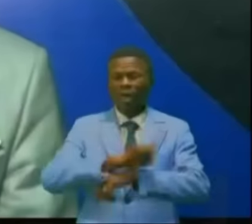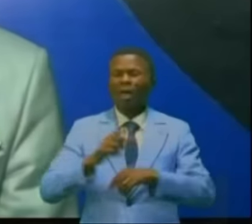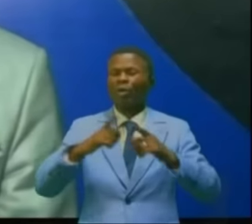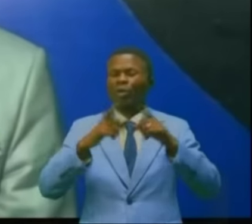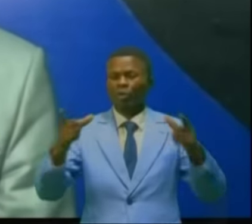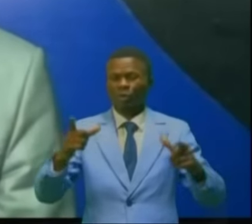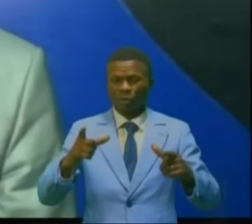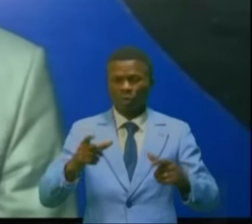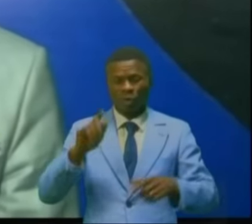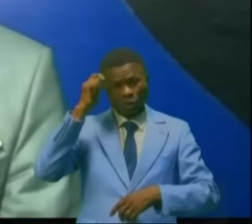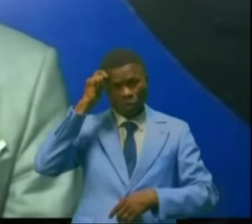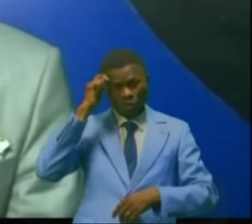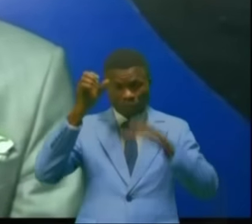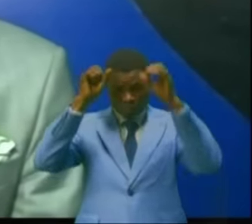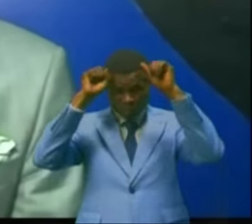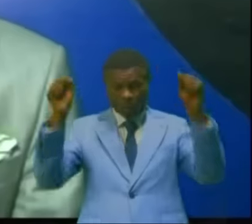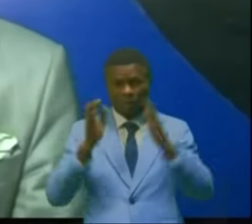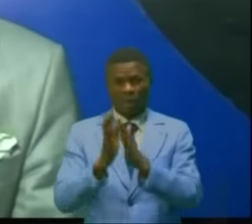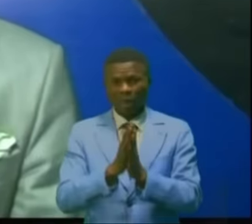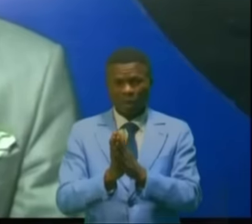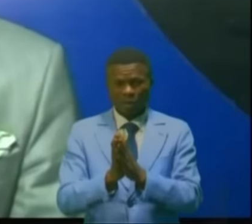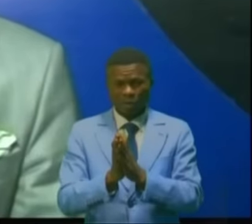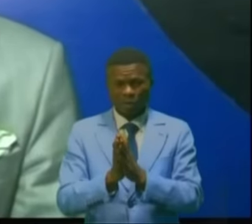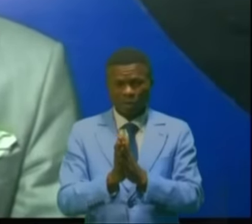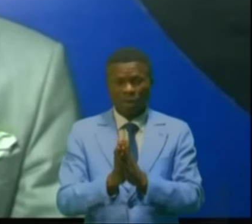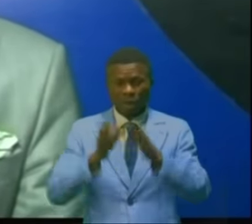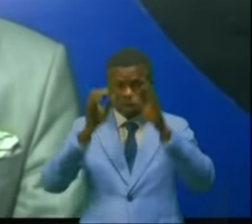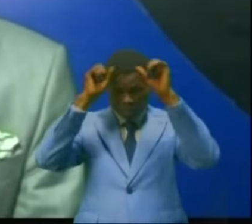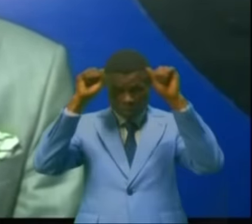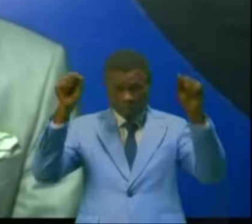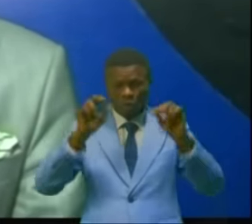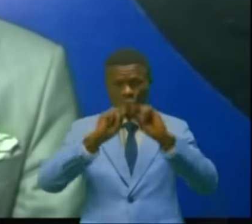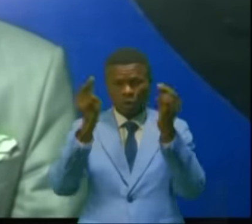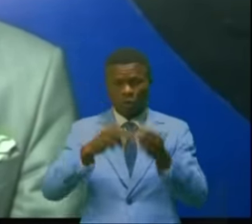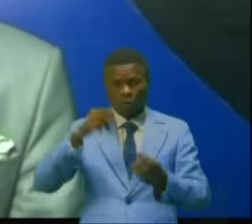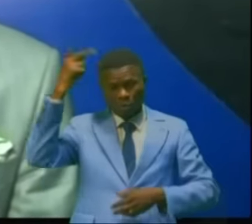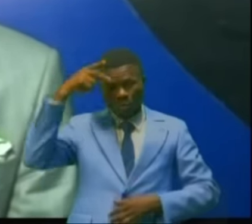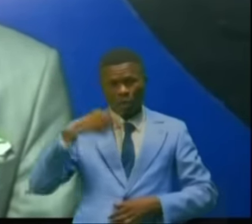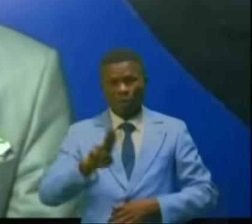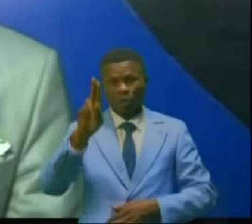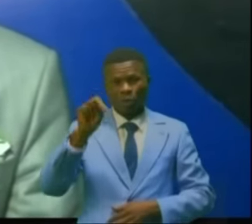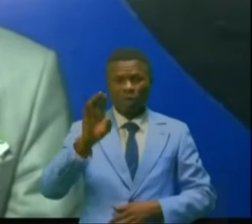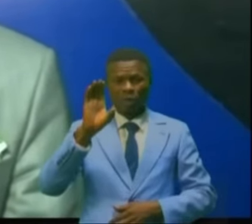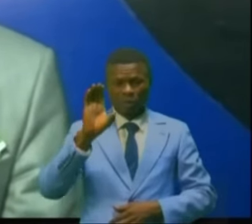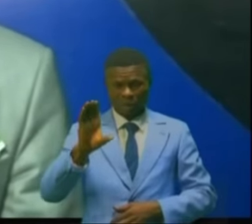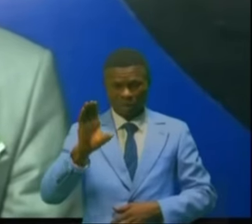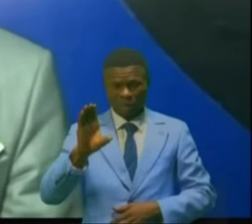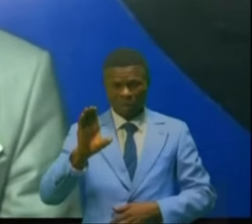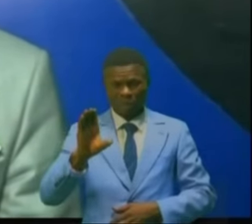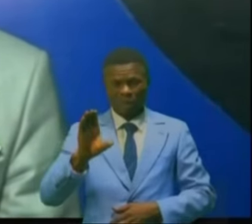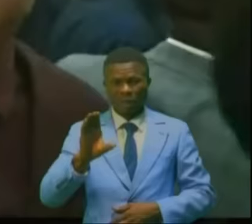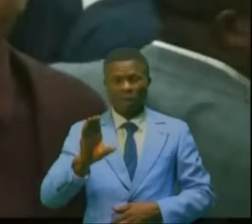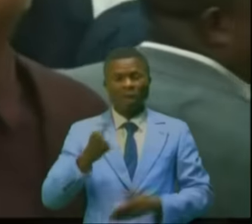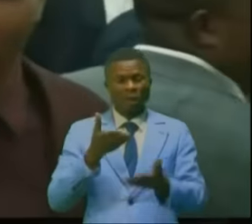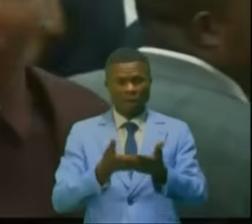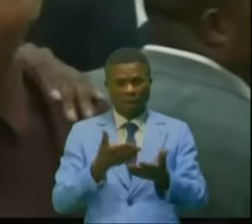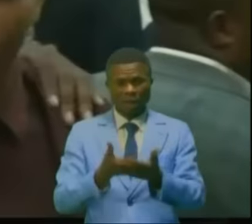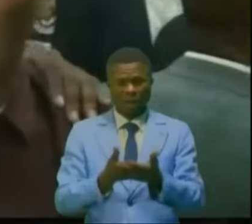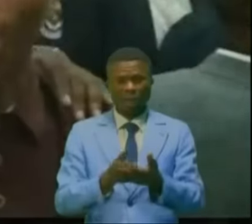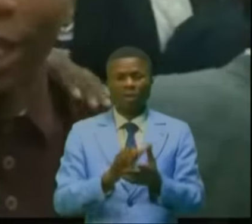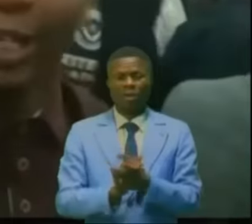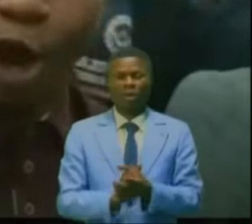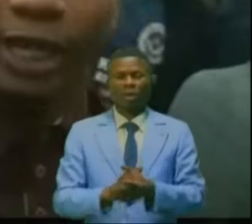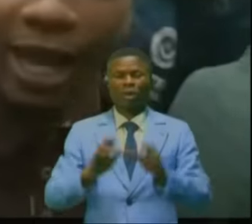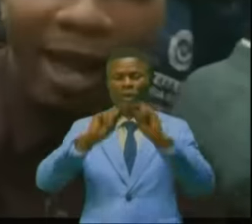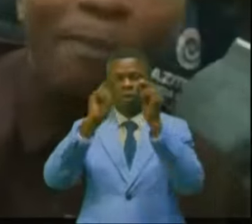Je voulais vous rappeler que le président Kamere, c'est le président du regroupement auquel Congo Uni, le